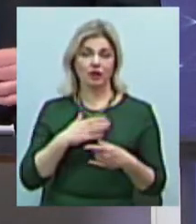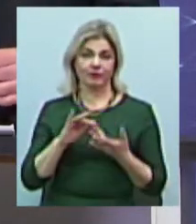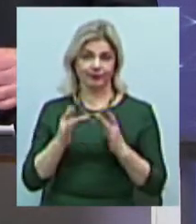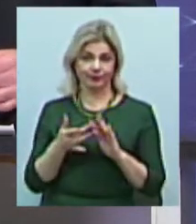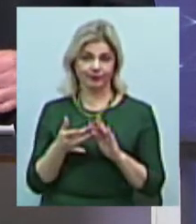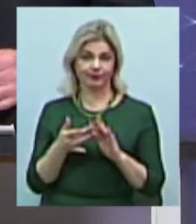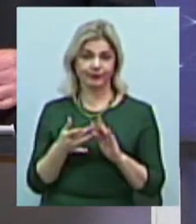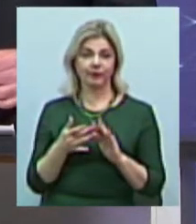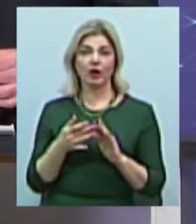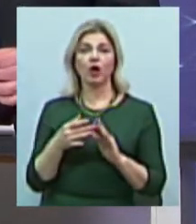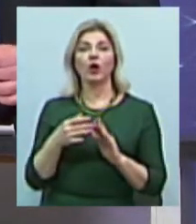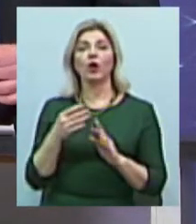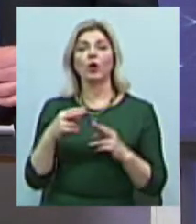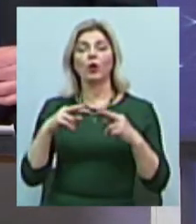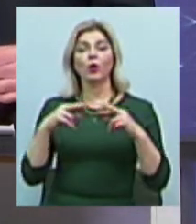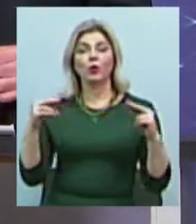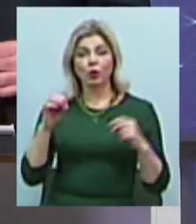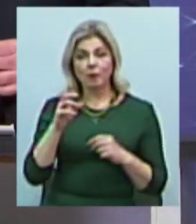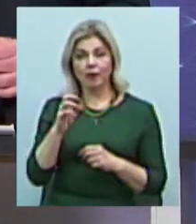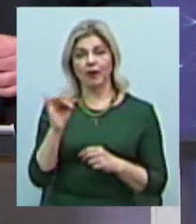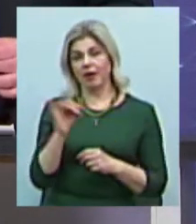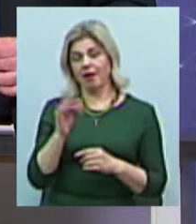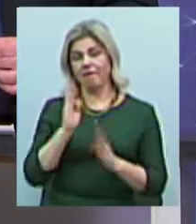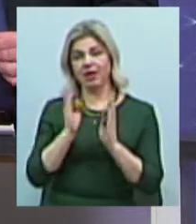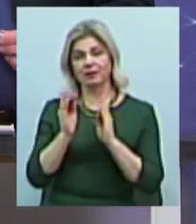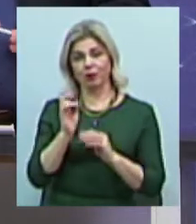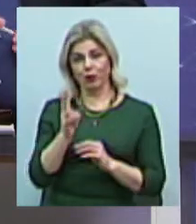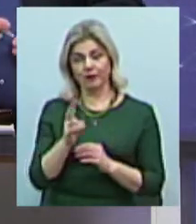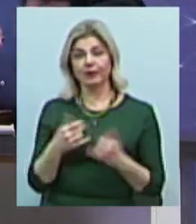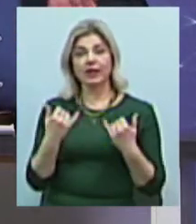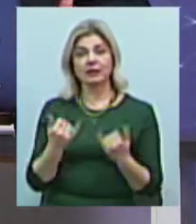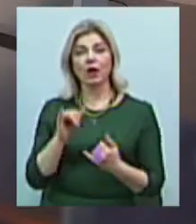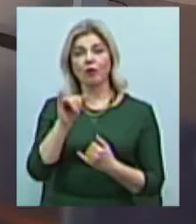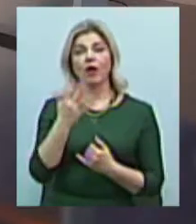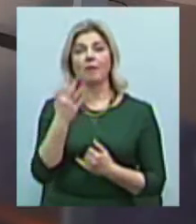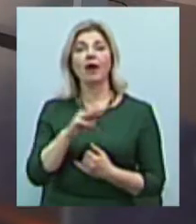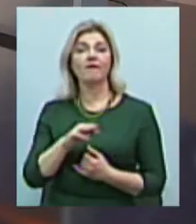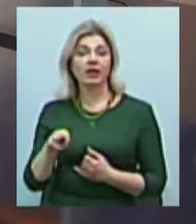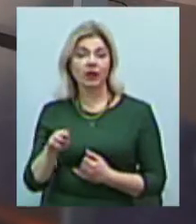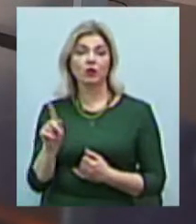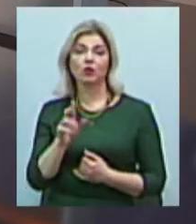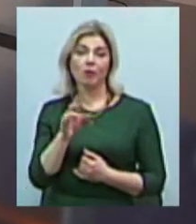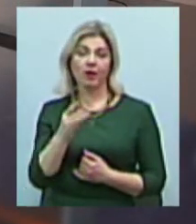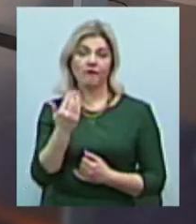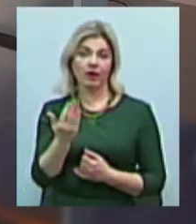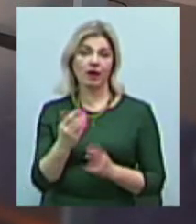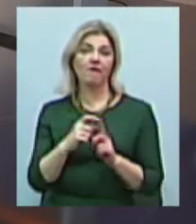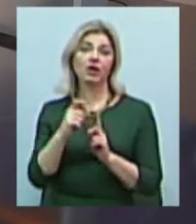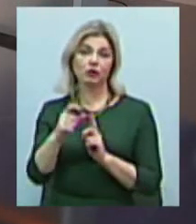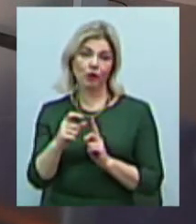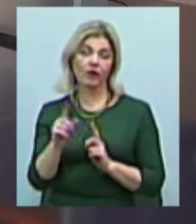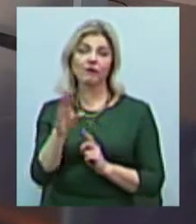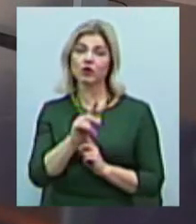у YouTube і на Фейсбуці. Зараз у вас буде 5 хвилин, Андрію, для того, щоб ви висловилися все,